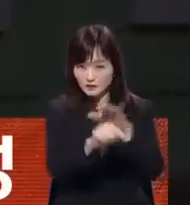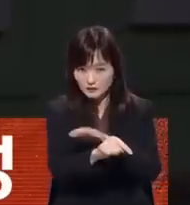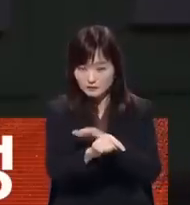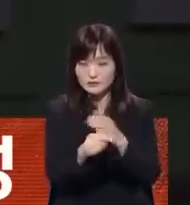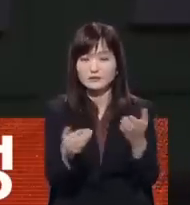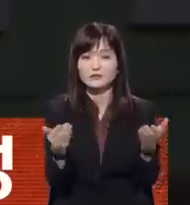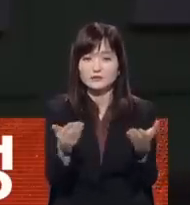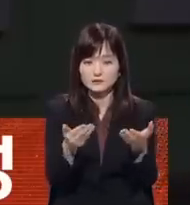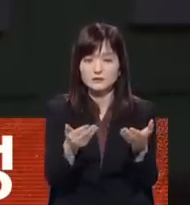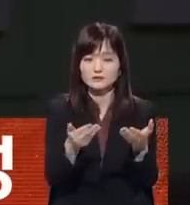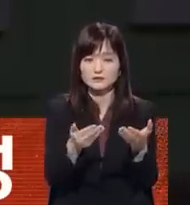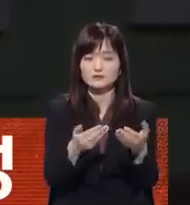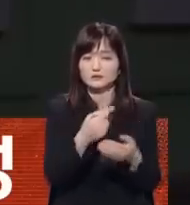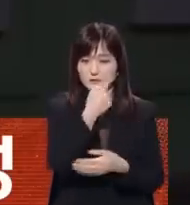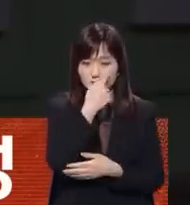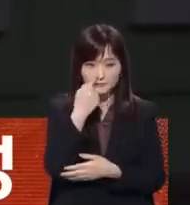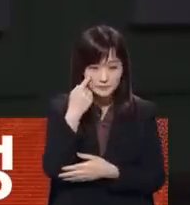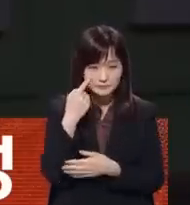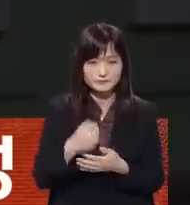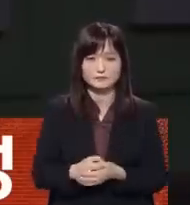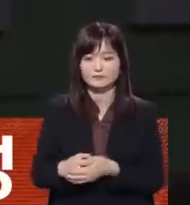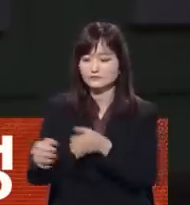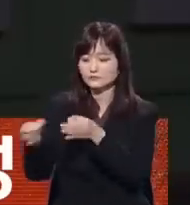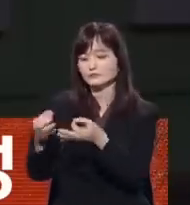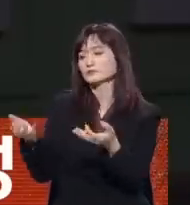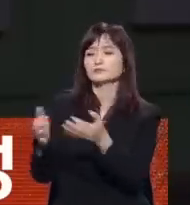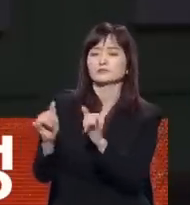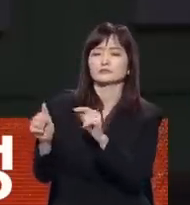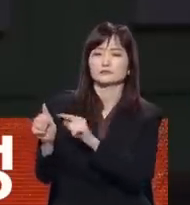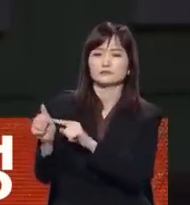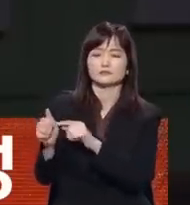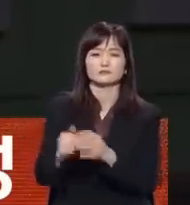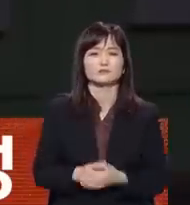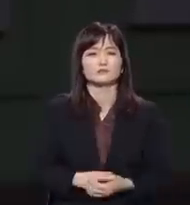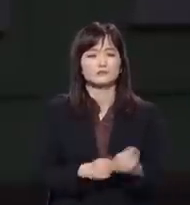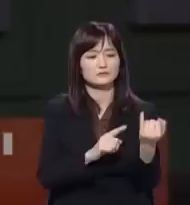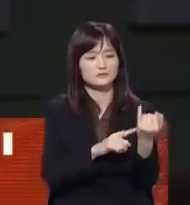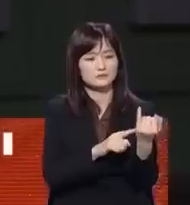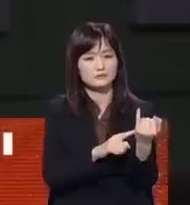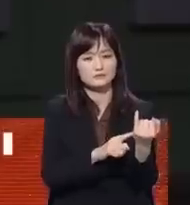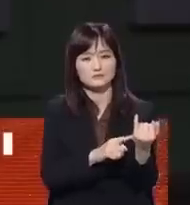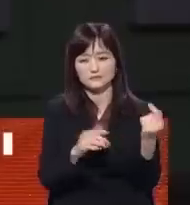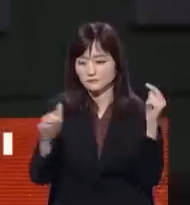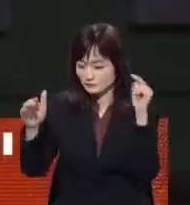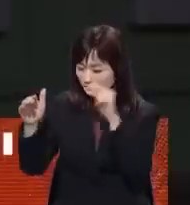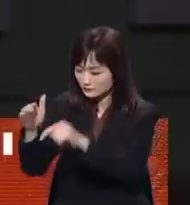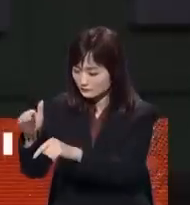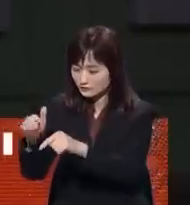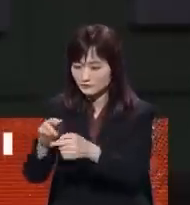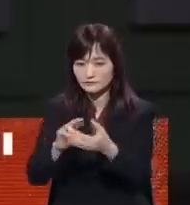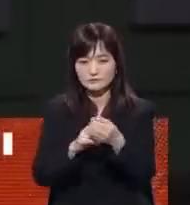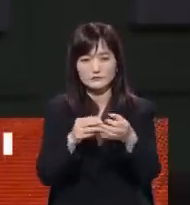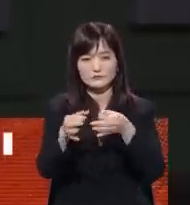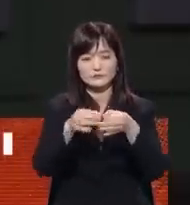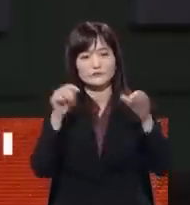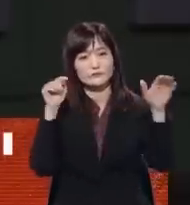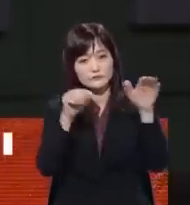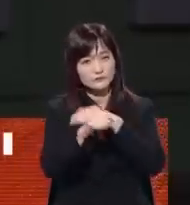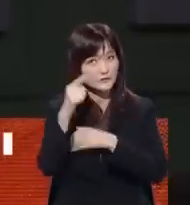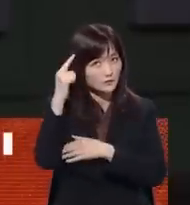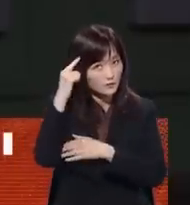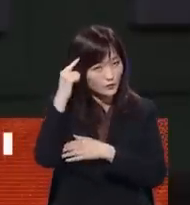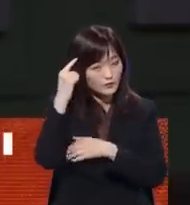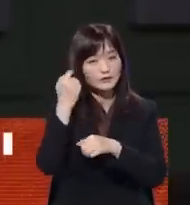또 그 양화점 직원들에 따르면요 그날 조씨가 출근을 하자마자 미장원에 들러서 머리를 했고 이후에 한 남성을